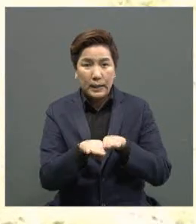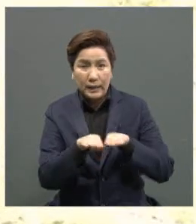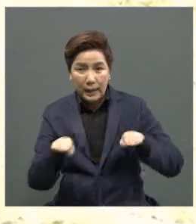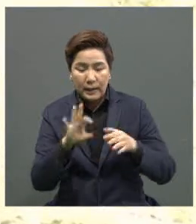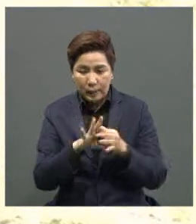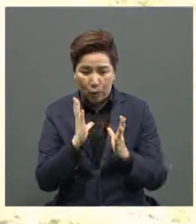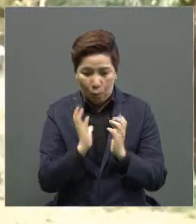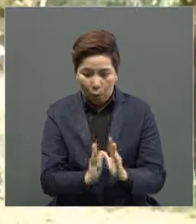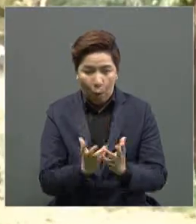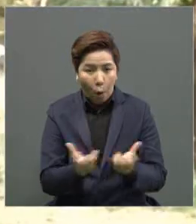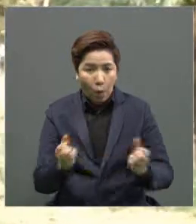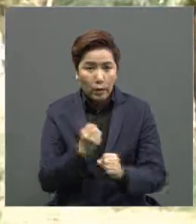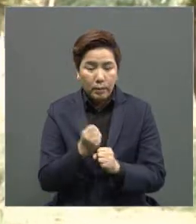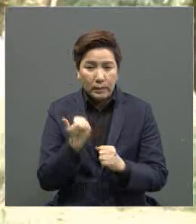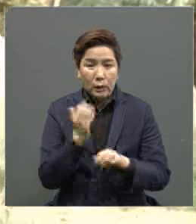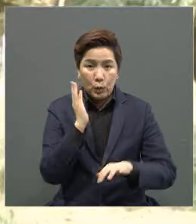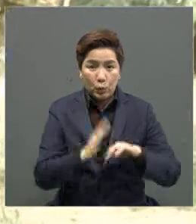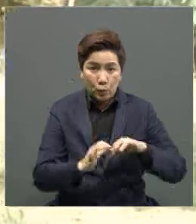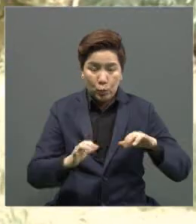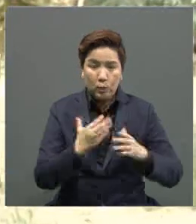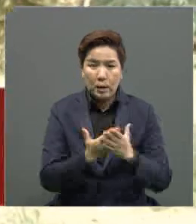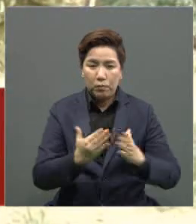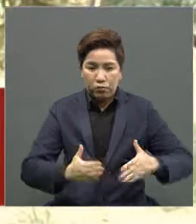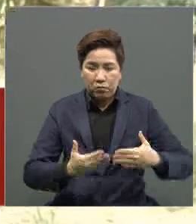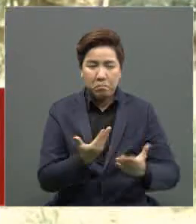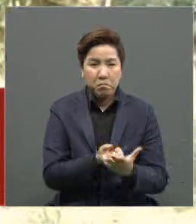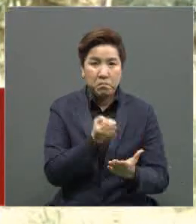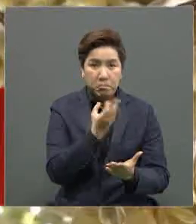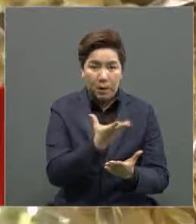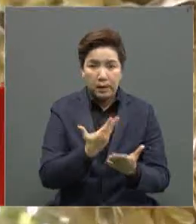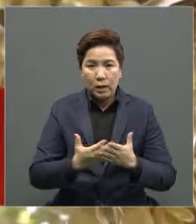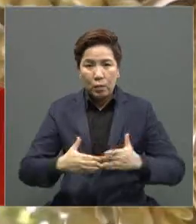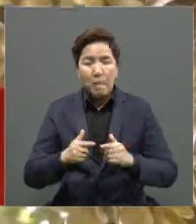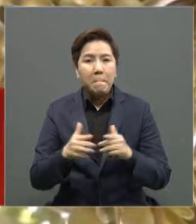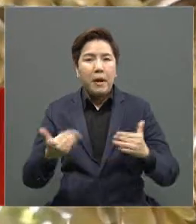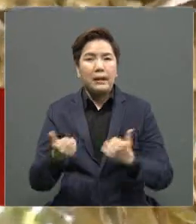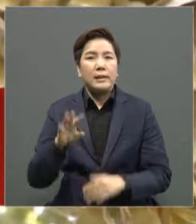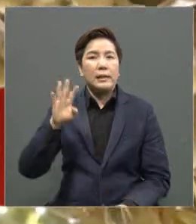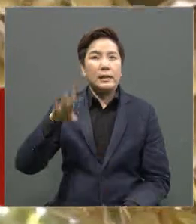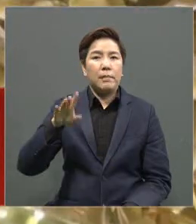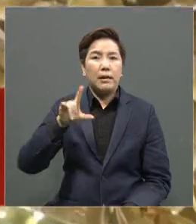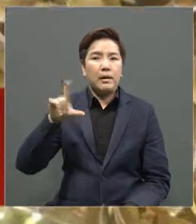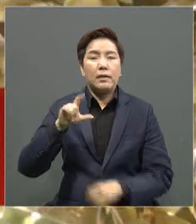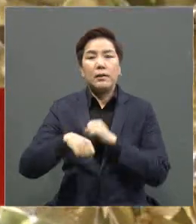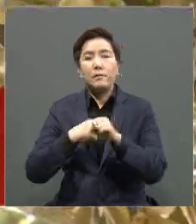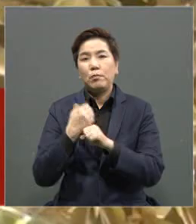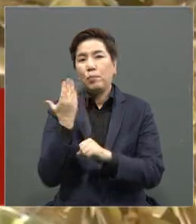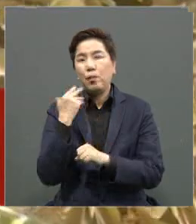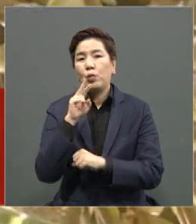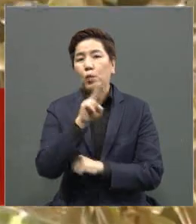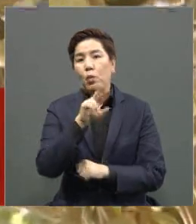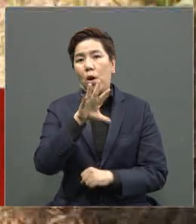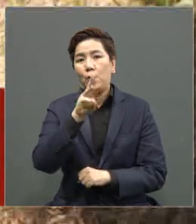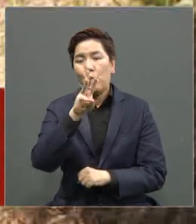ของผลผลิตโดยเฉพาะทุเรียนที่เป็นพืชมูลค่าสูงและสร้างรายได้มากกว่า 4,000 ล้านบาทในปี